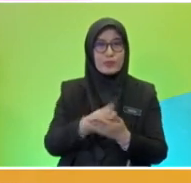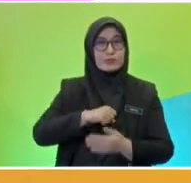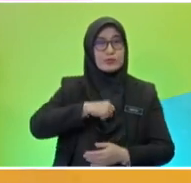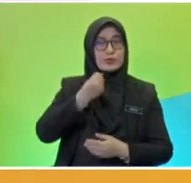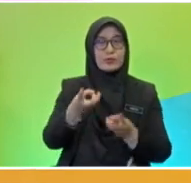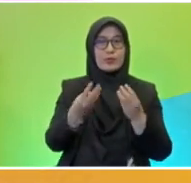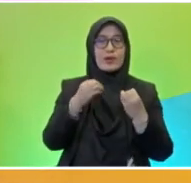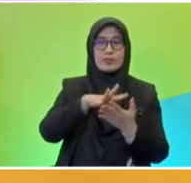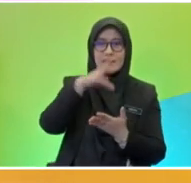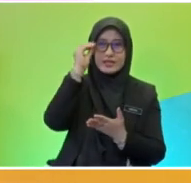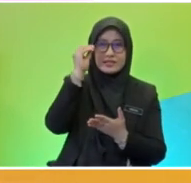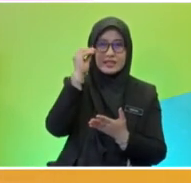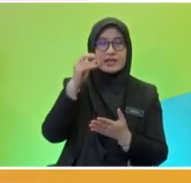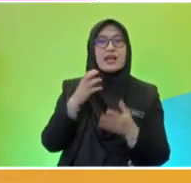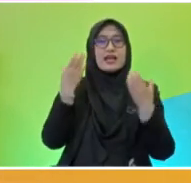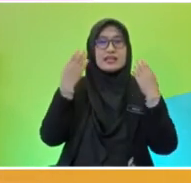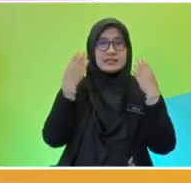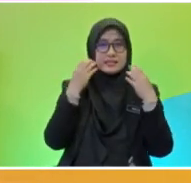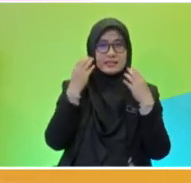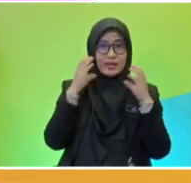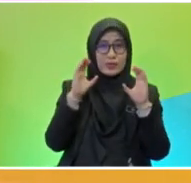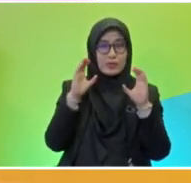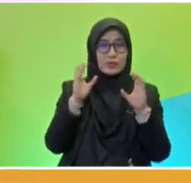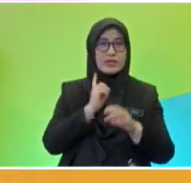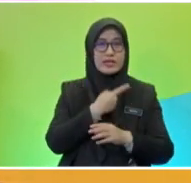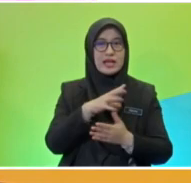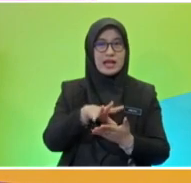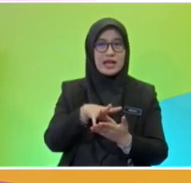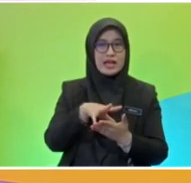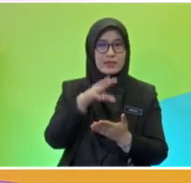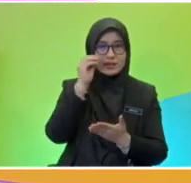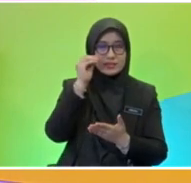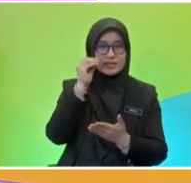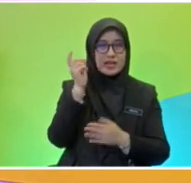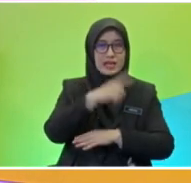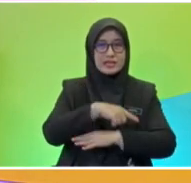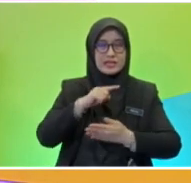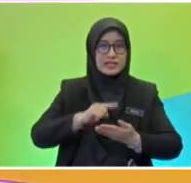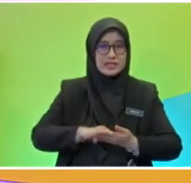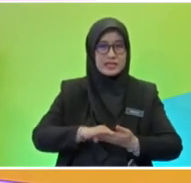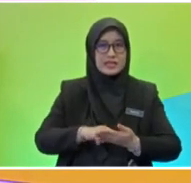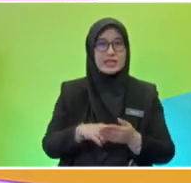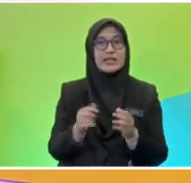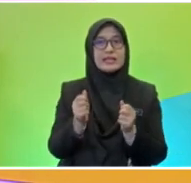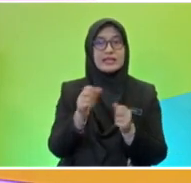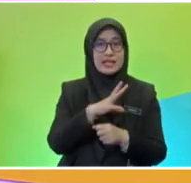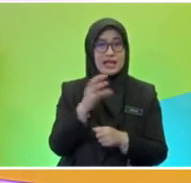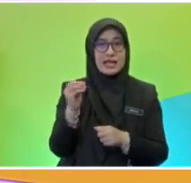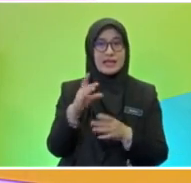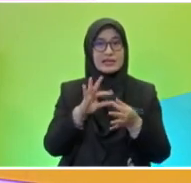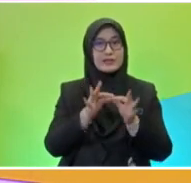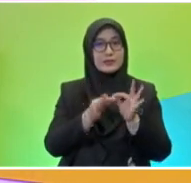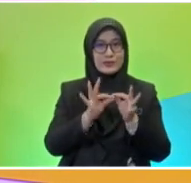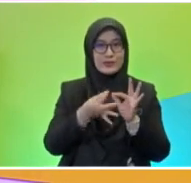Abang Akmal nak memperkenalkan cikgu kita ni, izinkan saya untuk memperkenalkan terlebih dahulu juru bahasa isyarat kita. Tak lain tak bukan pecinta